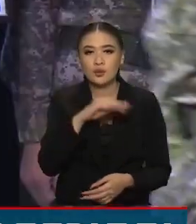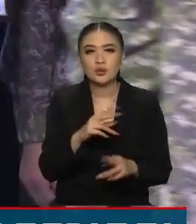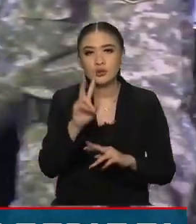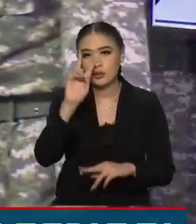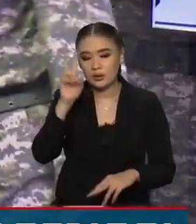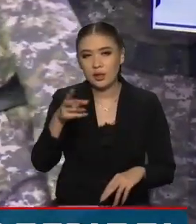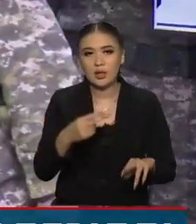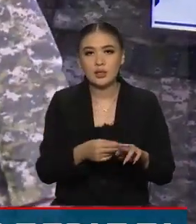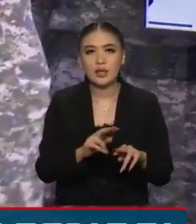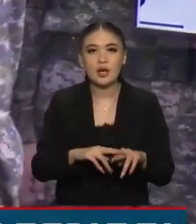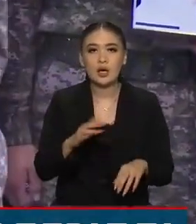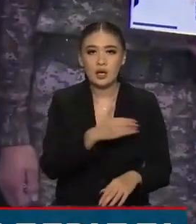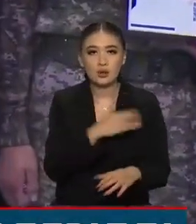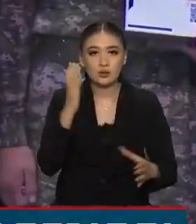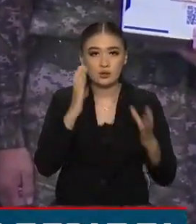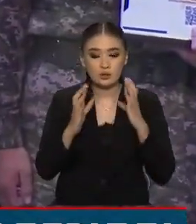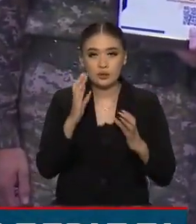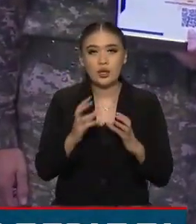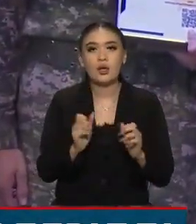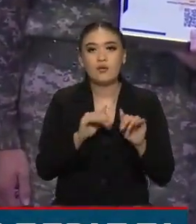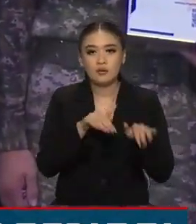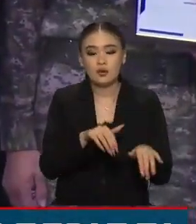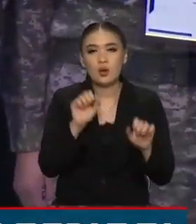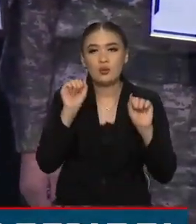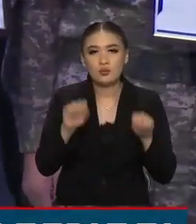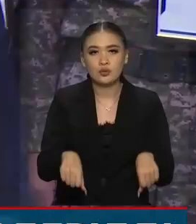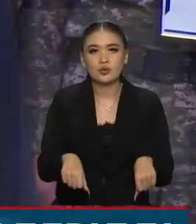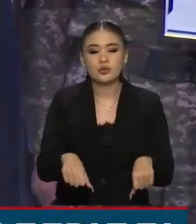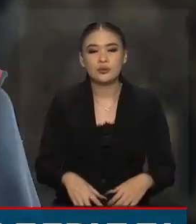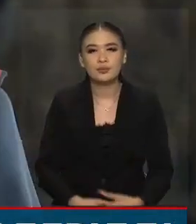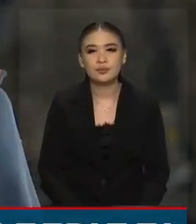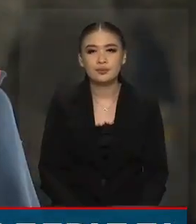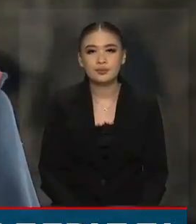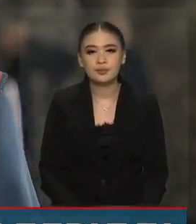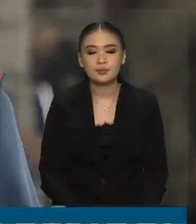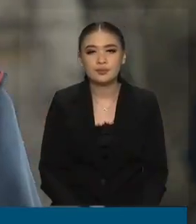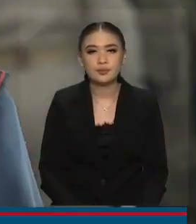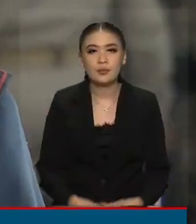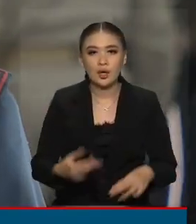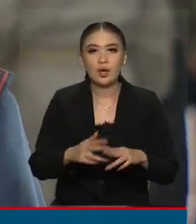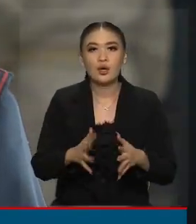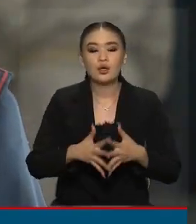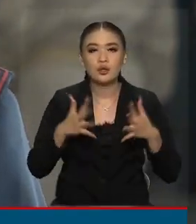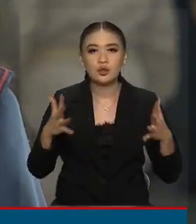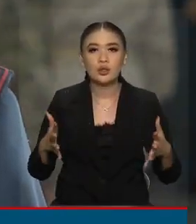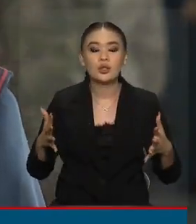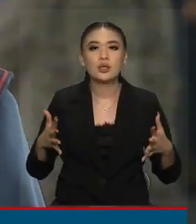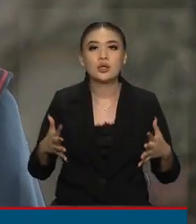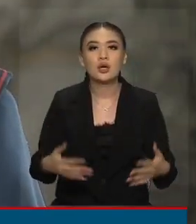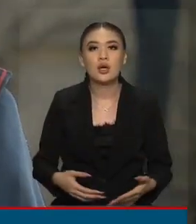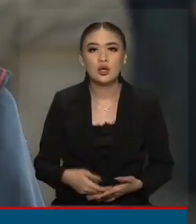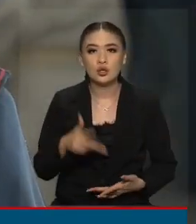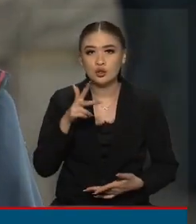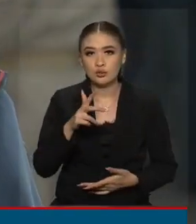жыл. Сарбаз, студент болам десе, осы уақыт аралығында білім ордасына барып, орналасу керек. Биылғы үлкен жаңалықтардың бірі